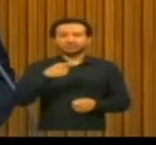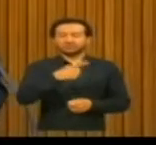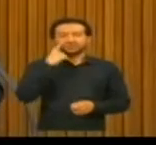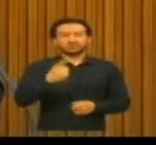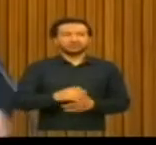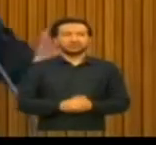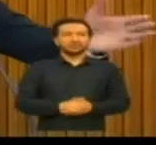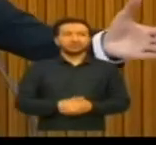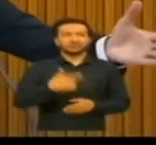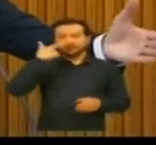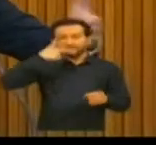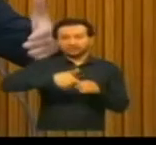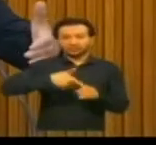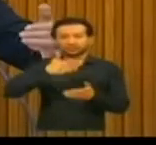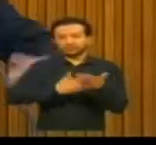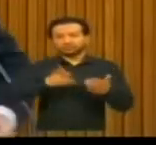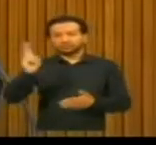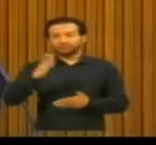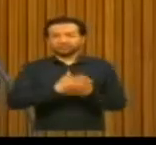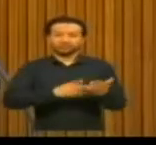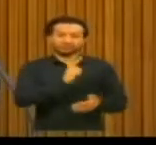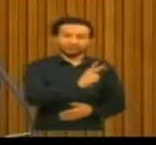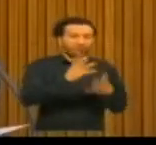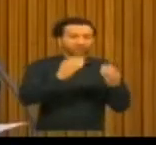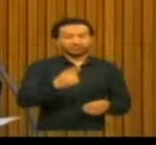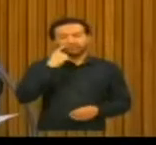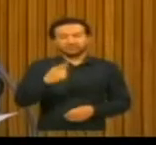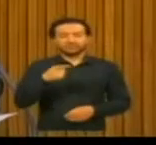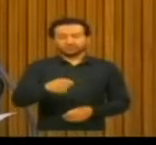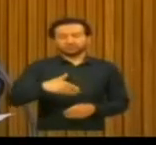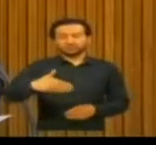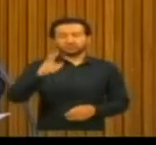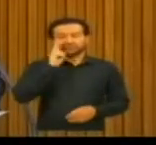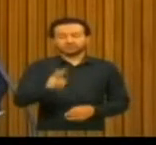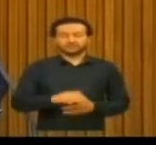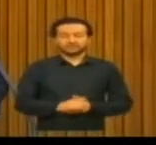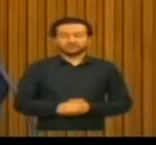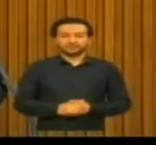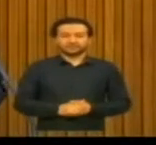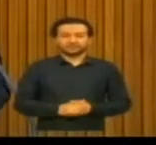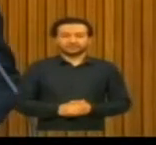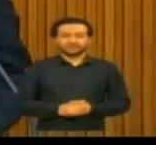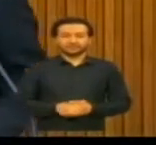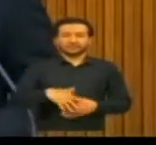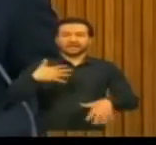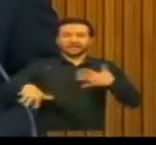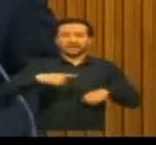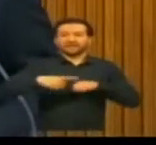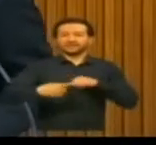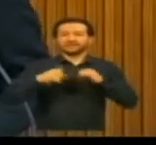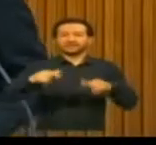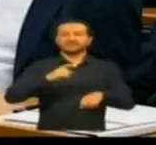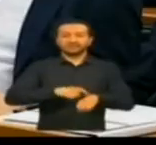Bakalım. Mazotun yarısı onlardan, yarısı bunlardan mıdır? O da önümüzde duruyor. Efendim, engeller haftası aynı